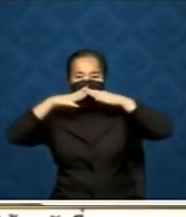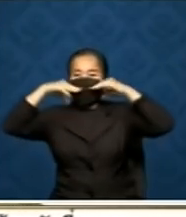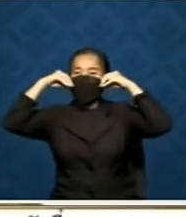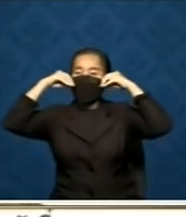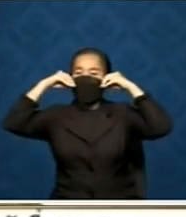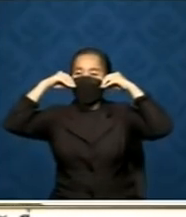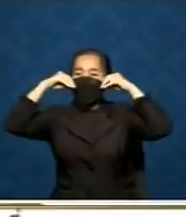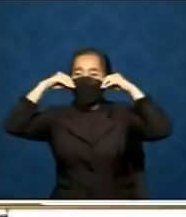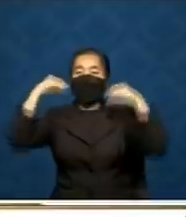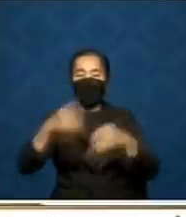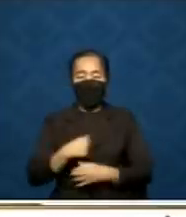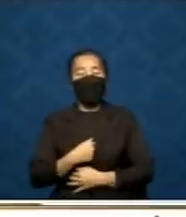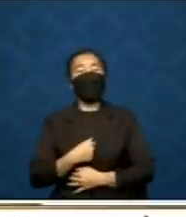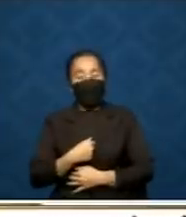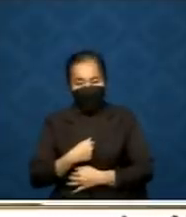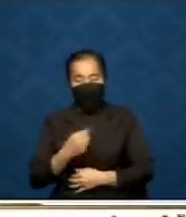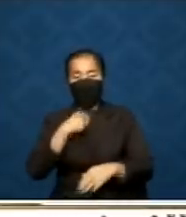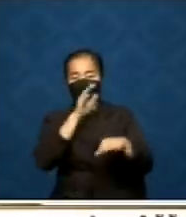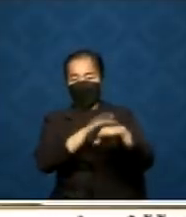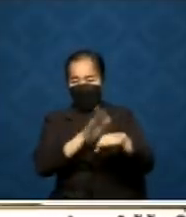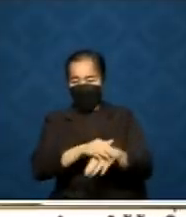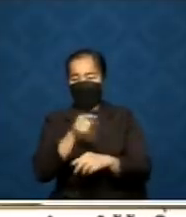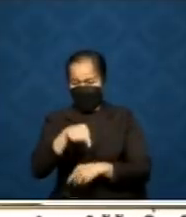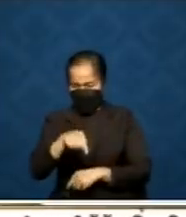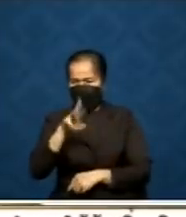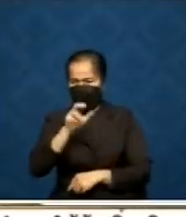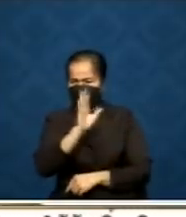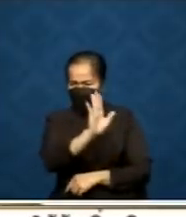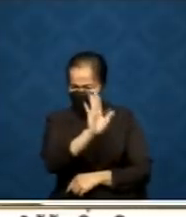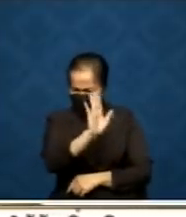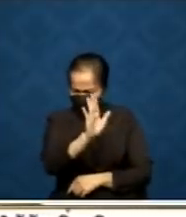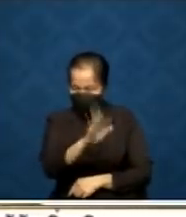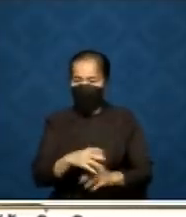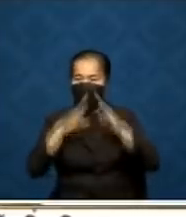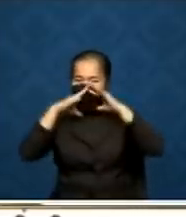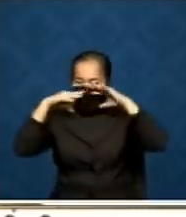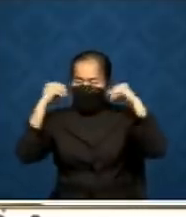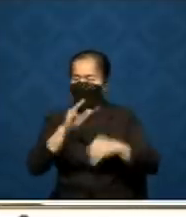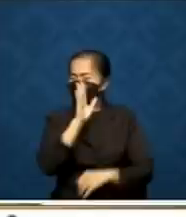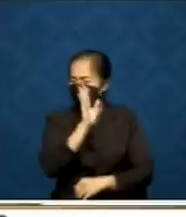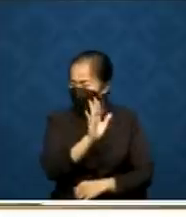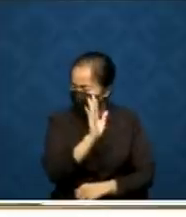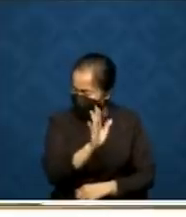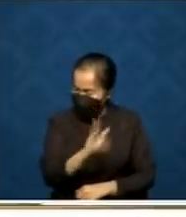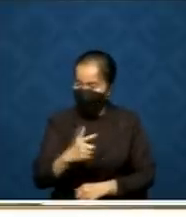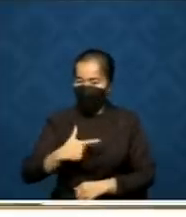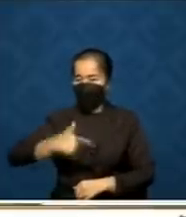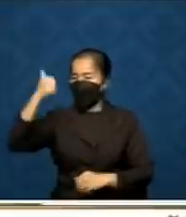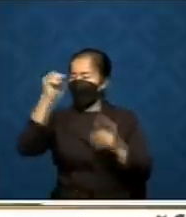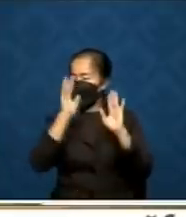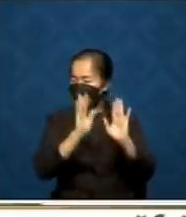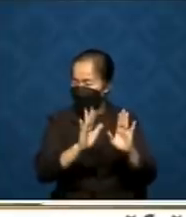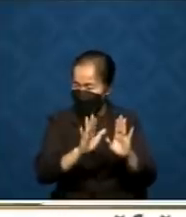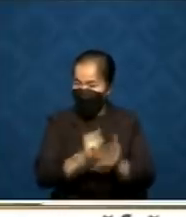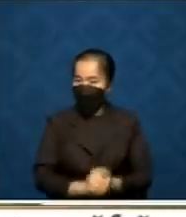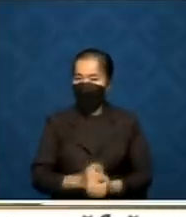เนี่ยชื่อผมก็เคยเตือนบนสภาอย่างนี้แหละอย่าเพิ่งพิมพ์อย่าเพิ่งประมาทอย่าเพิ่งเลิ้งมันเป็นเชื้ออ่อน